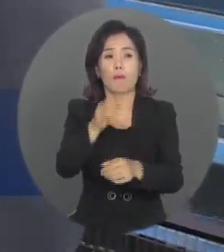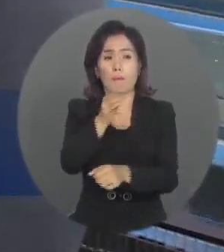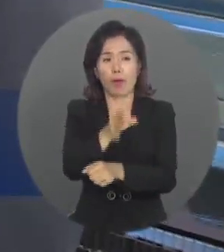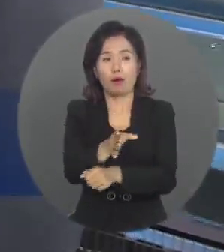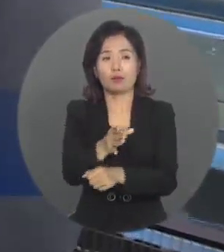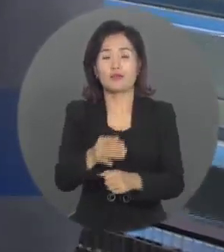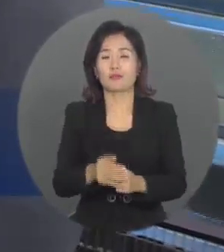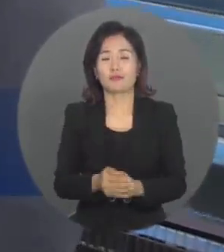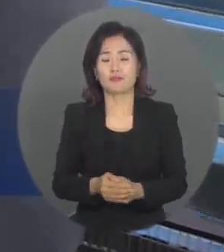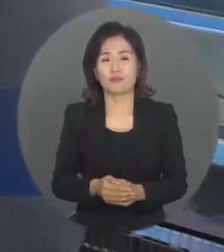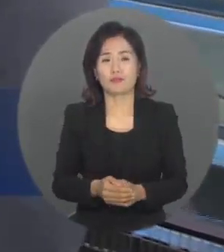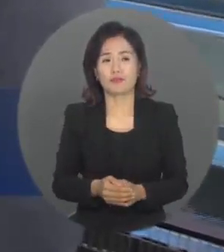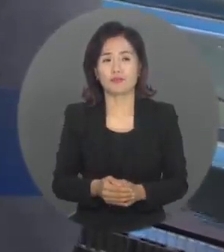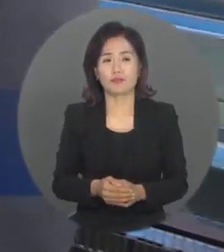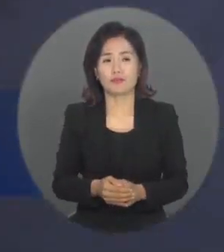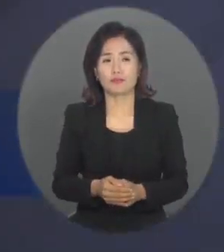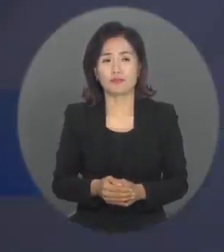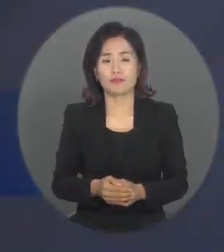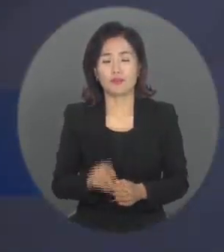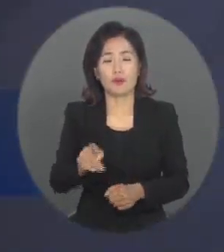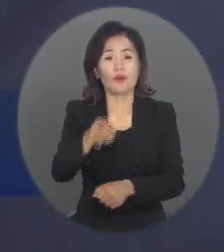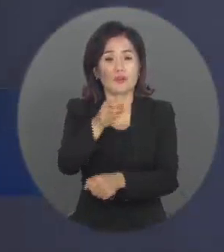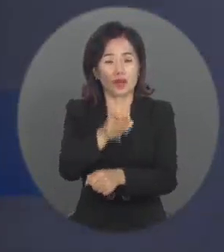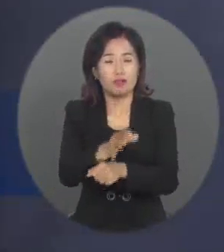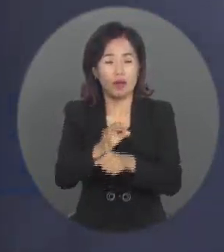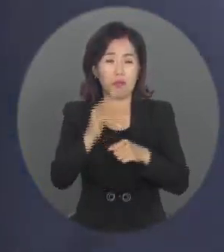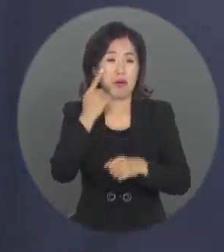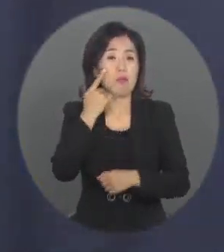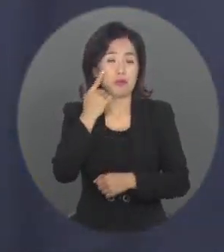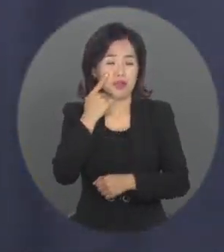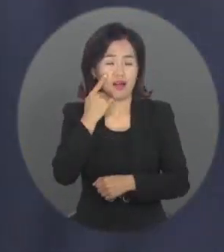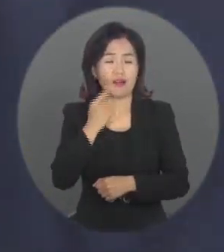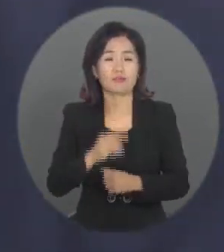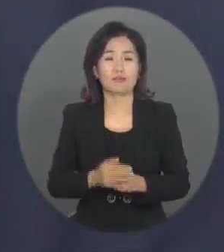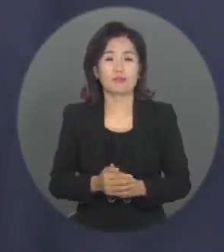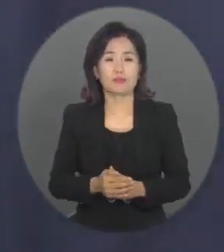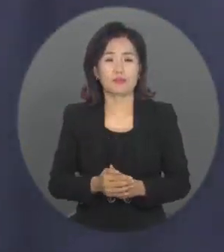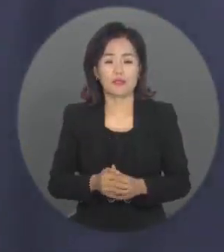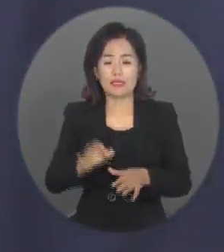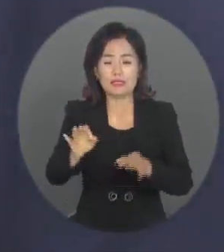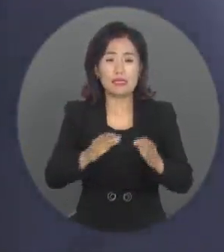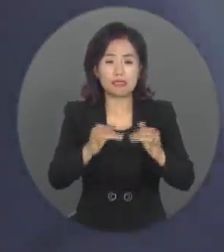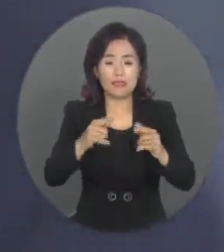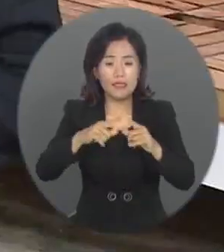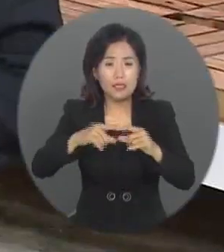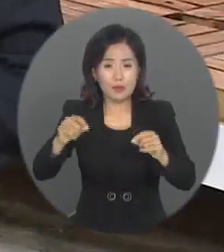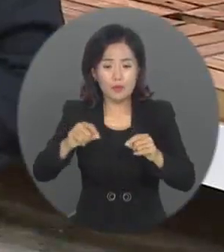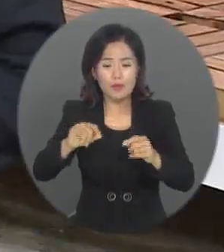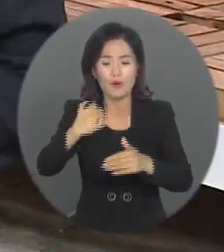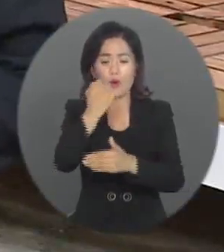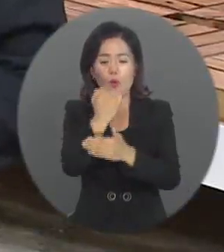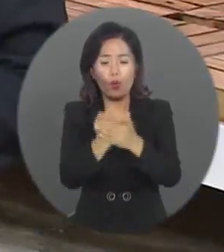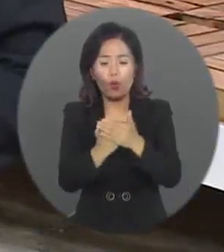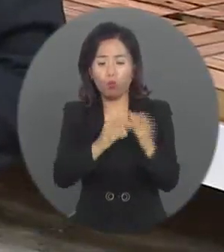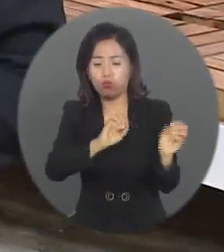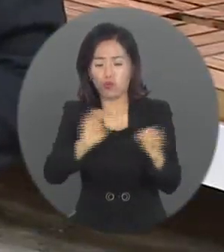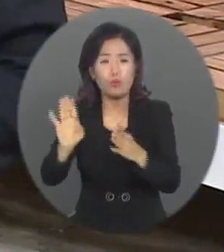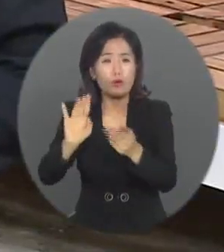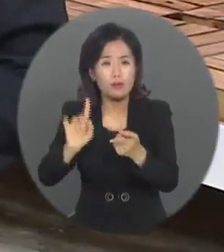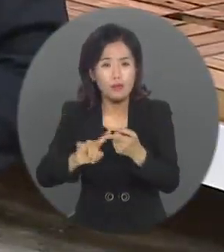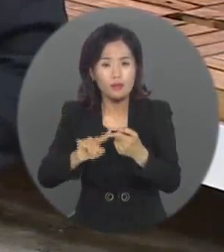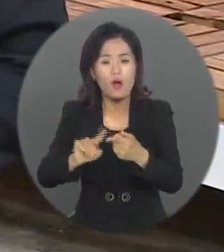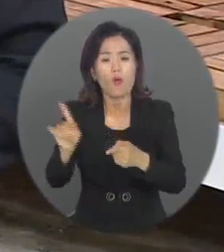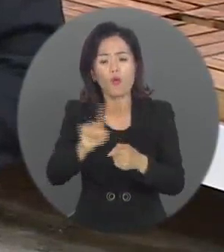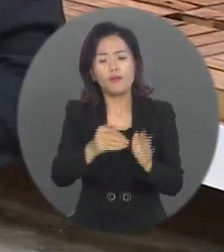방사능 측정기를. 그래서 이거라도 사가지고. 상인들은 일본의 후쿠시마 오염수 방류에